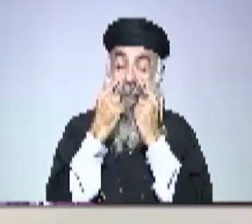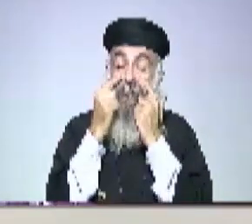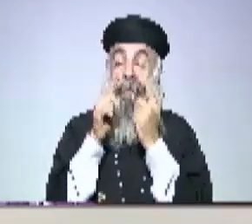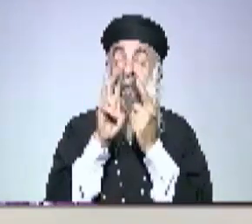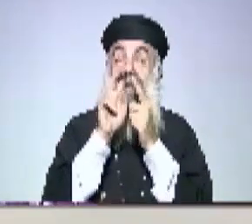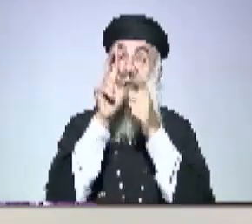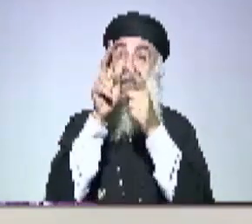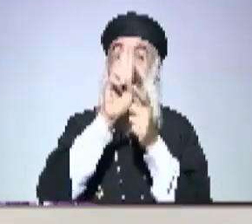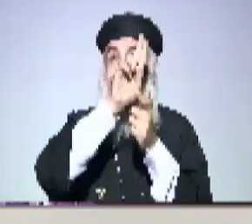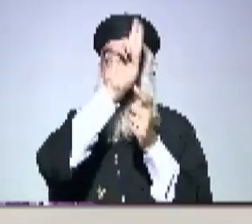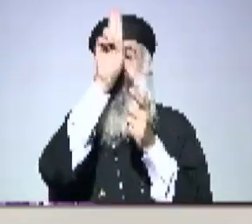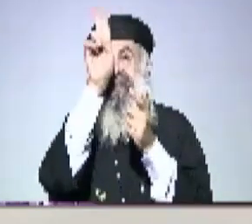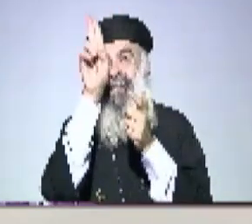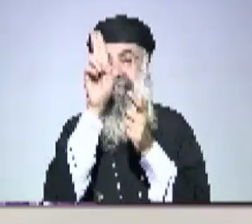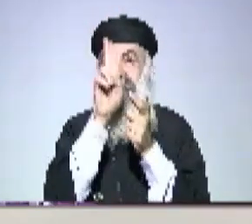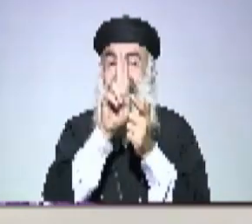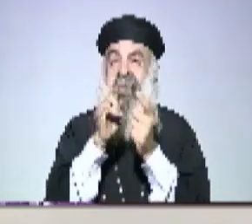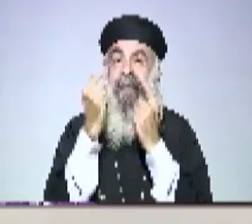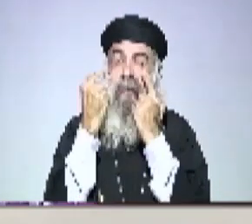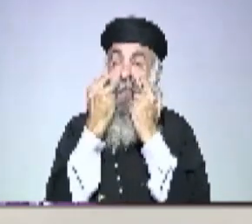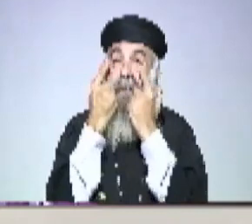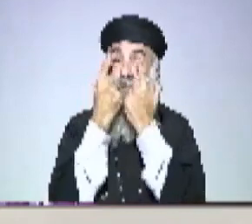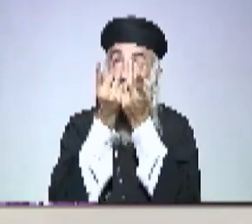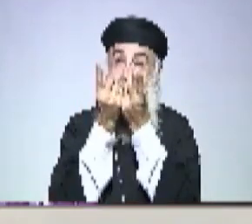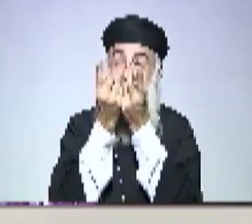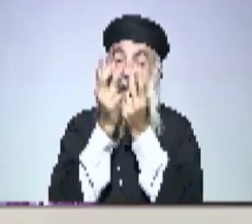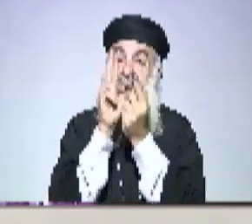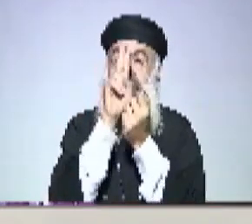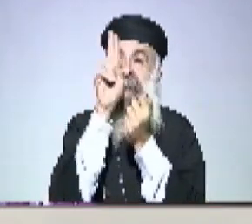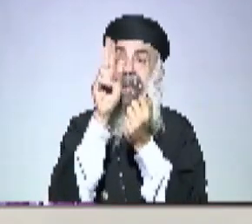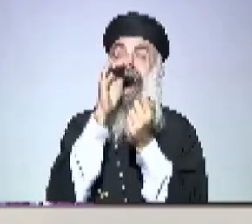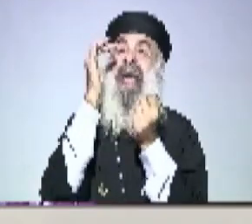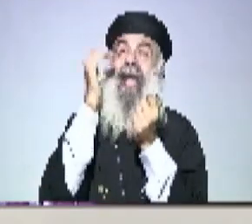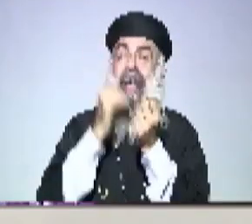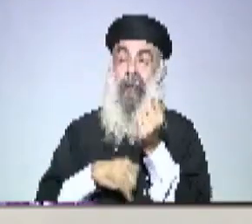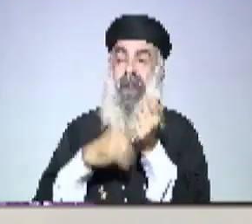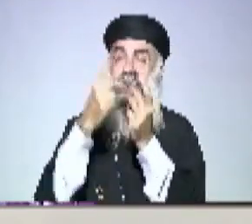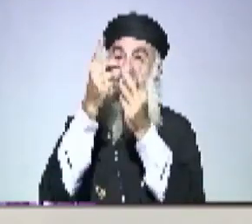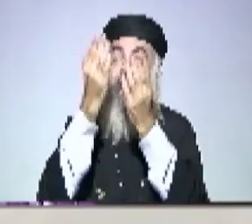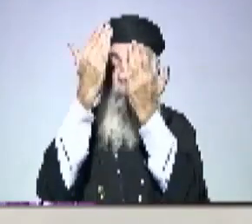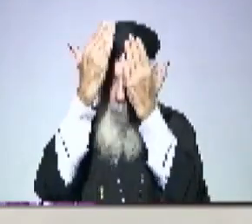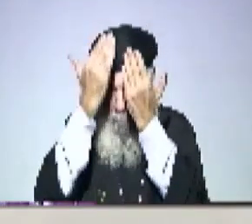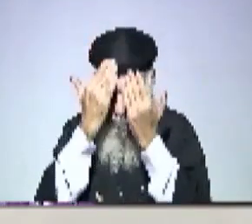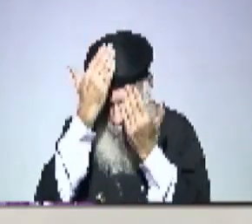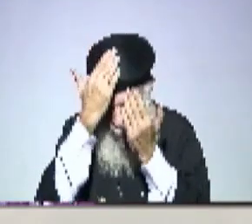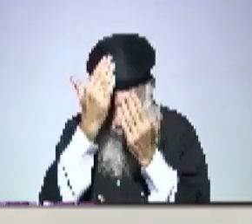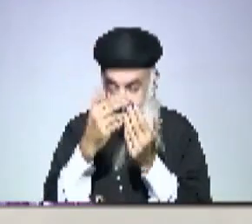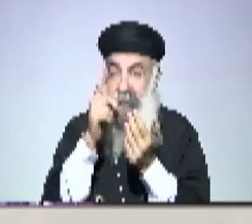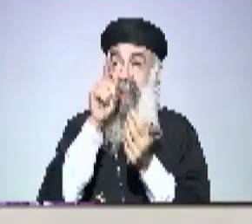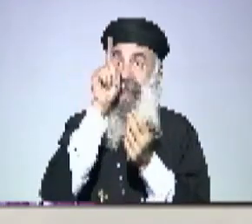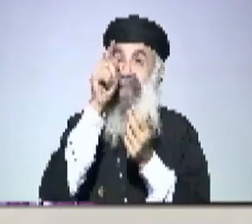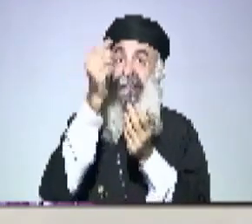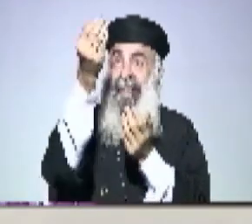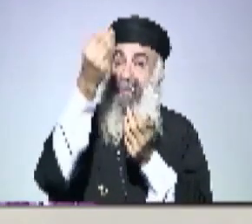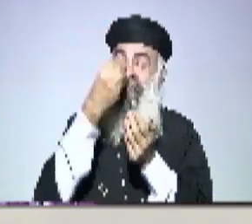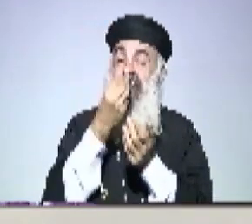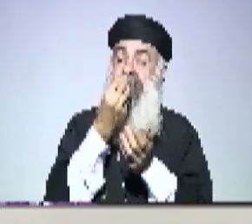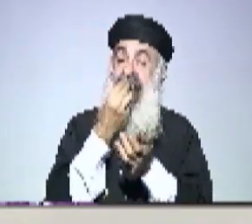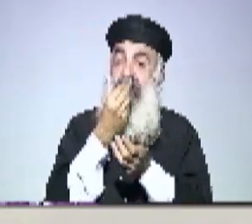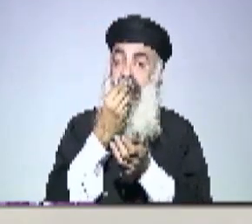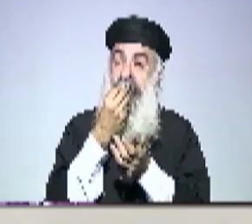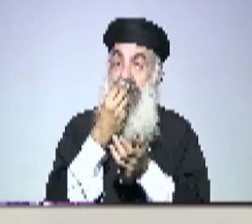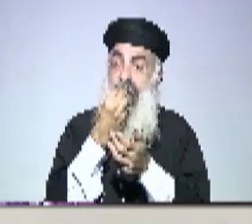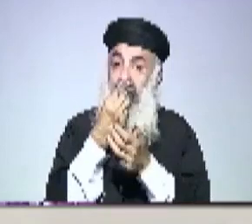رجاك يعني العينين بص عليك كده بتترج احساناتك لانك انت الذي تعطيهم